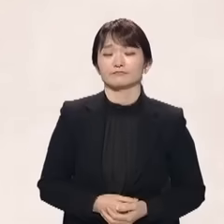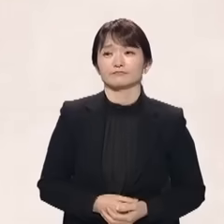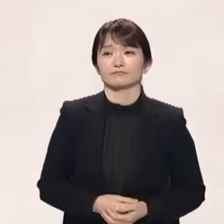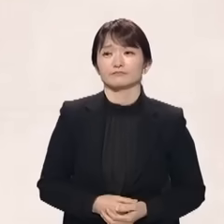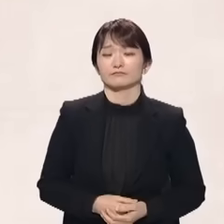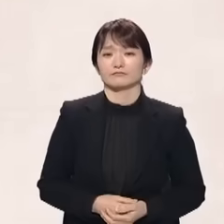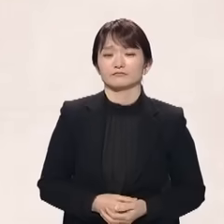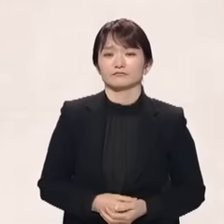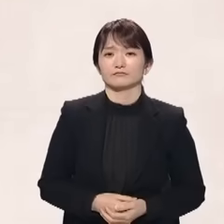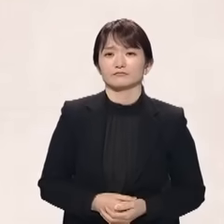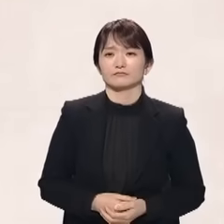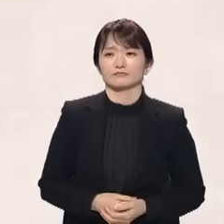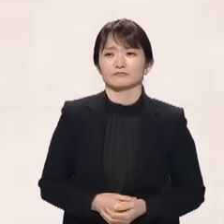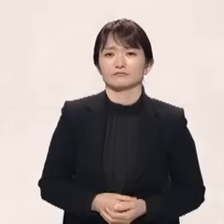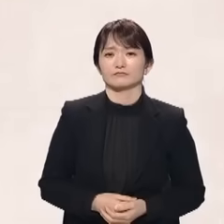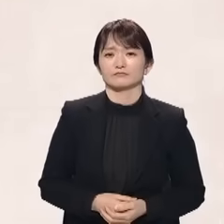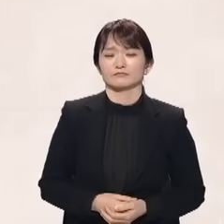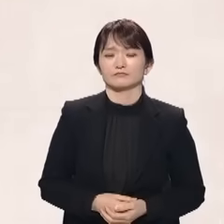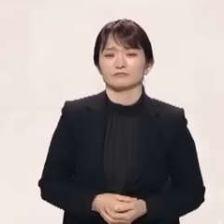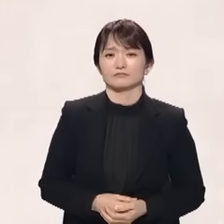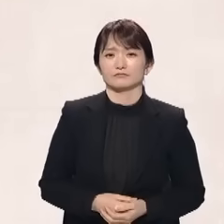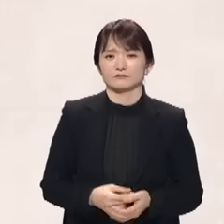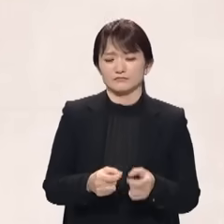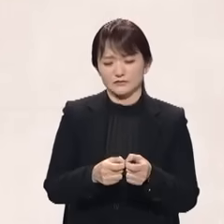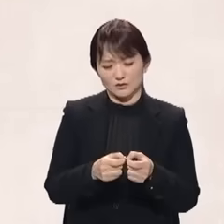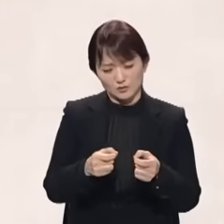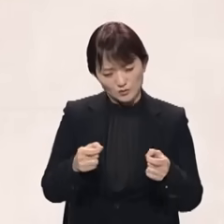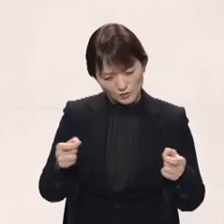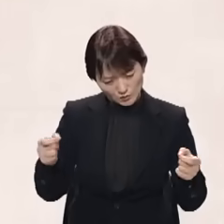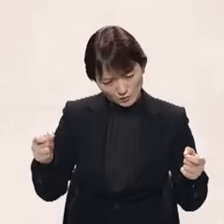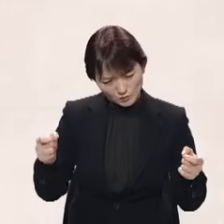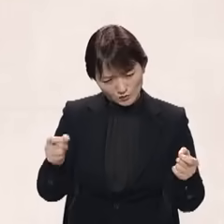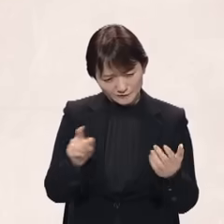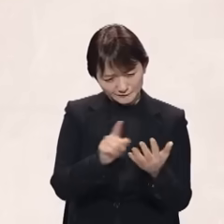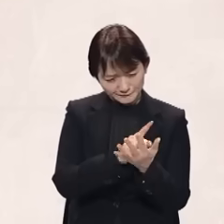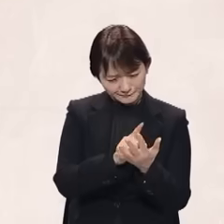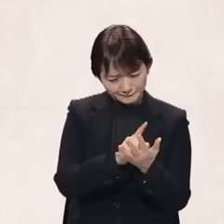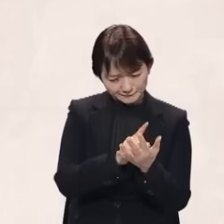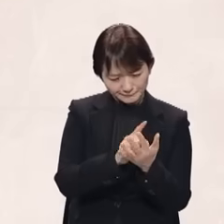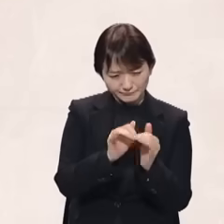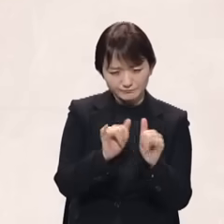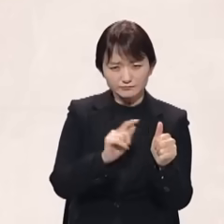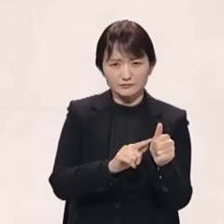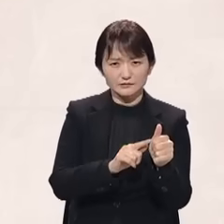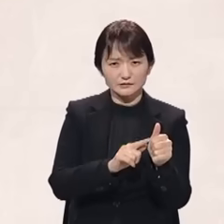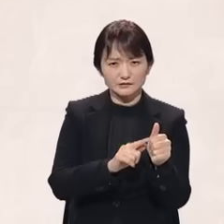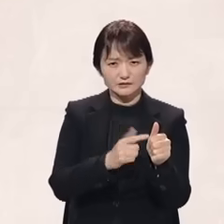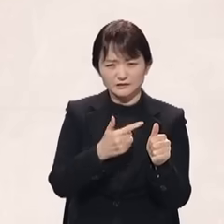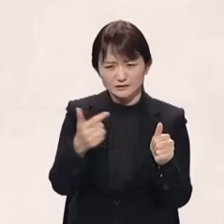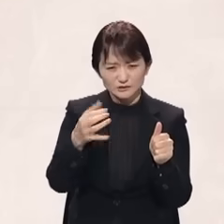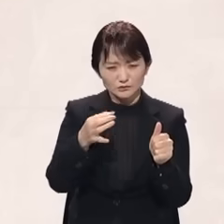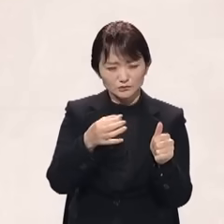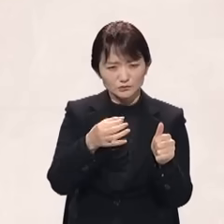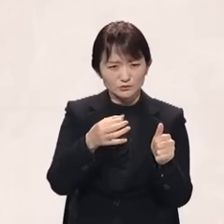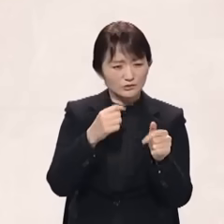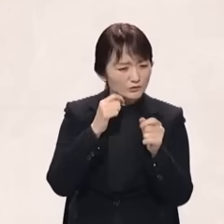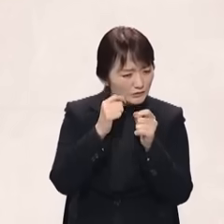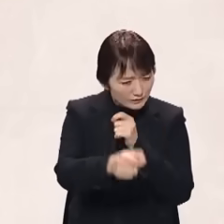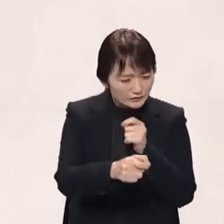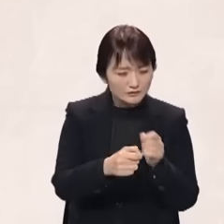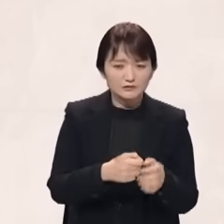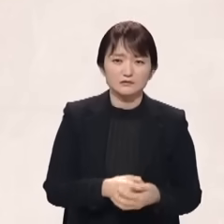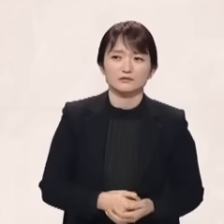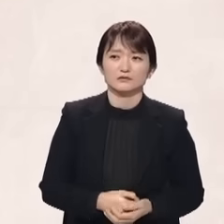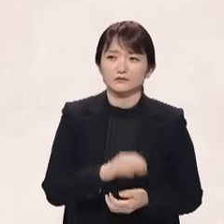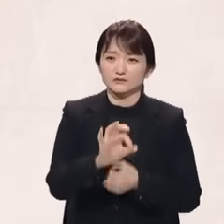오래 친분 관계가 있은, 오래 알고 지낸 사람에게는 더 큰 돈으로 규모로 사기를 쳤다라는 겁니다. 그래서 뭐 한 10년 지기 이런